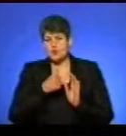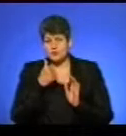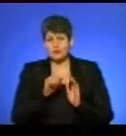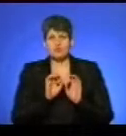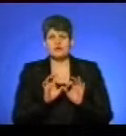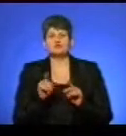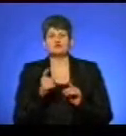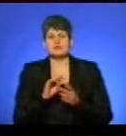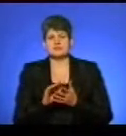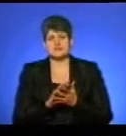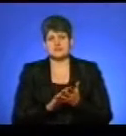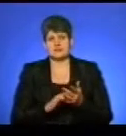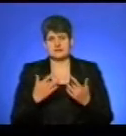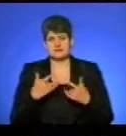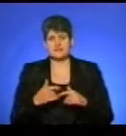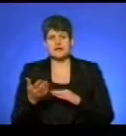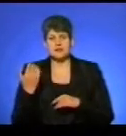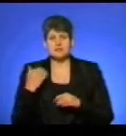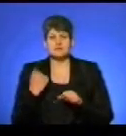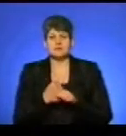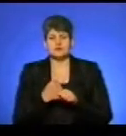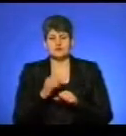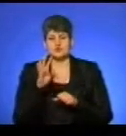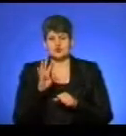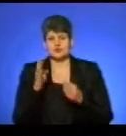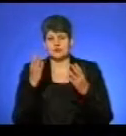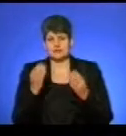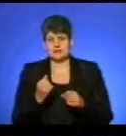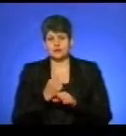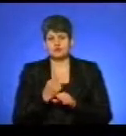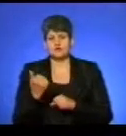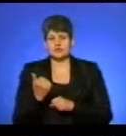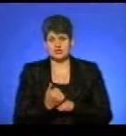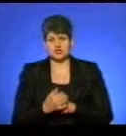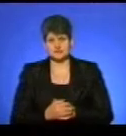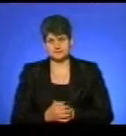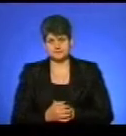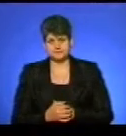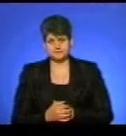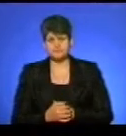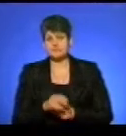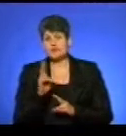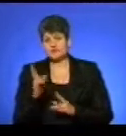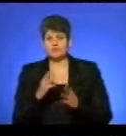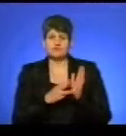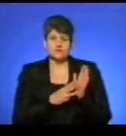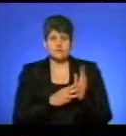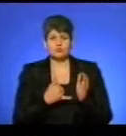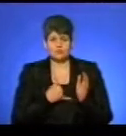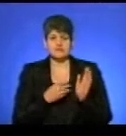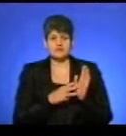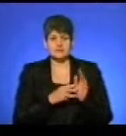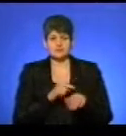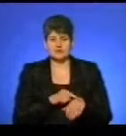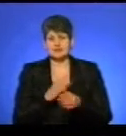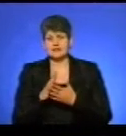написала заяву на звільнення. Раніше ми працювали 4-денний робочий тиждень. Когось 8, в мене 8 годин, дівчат